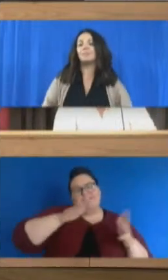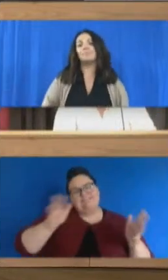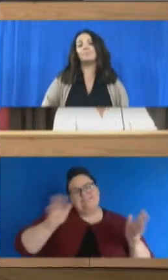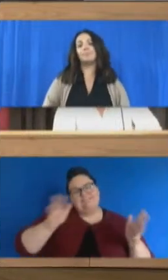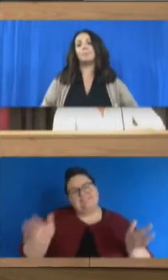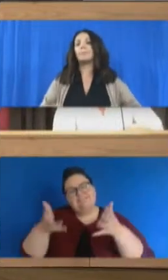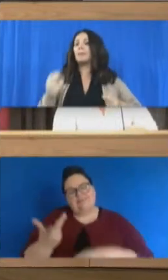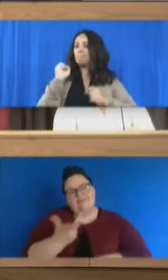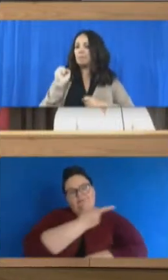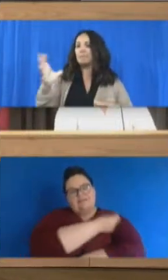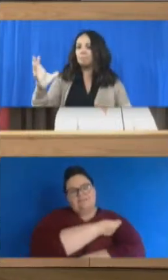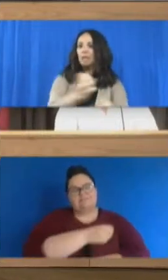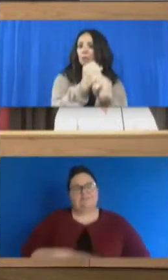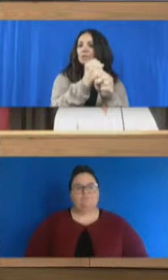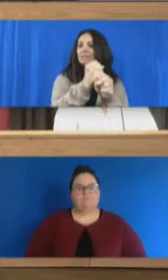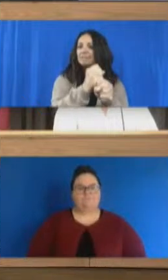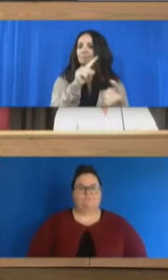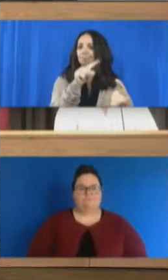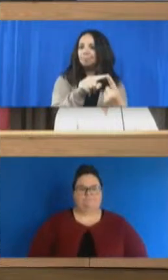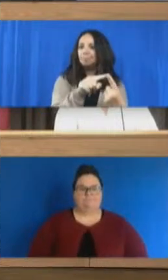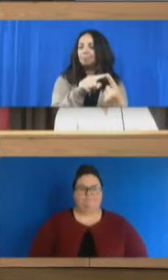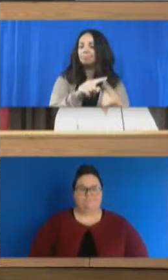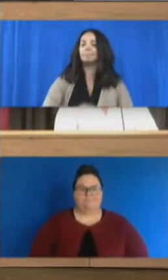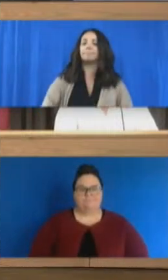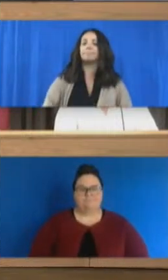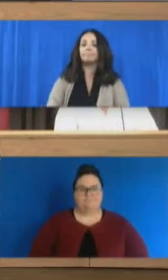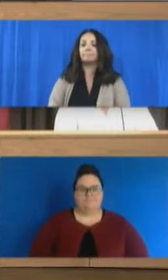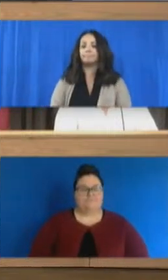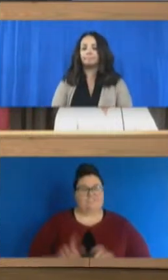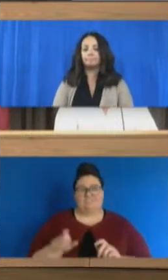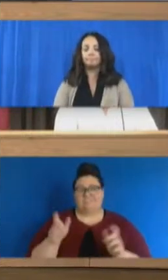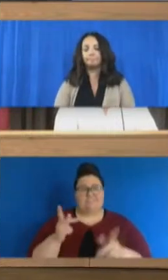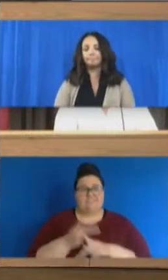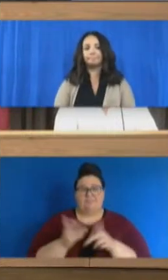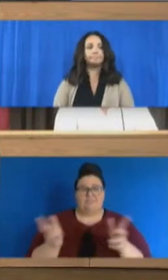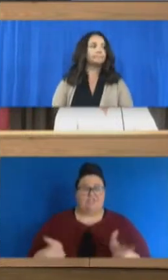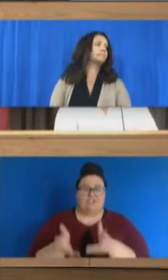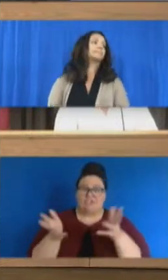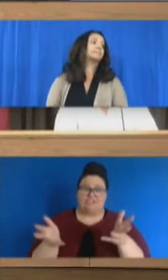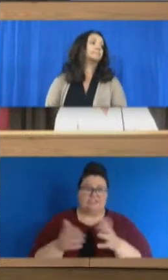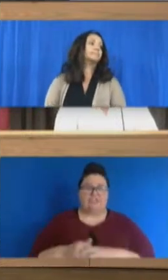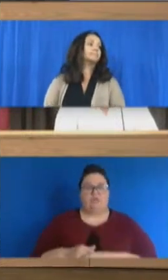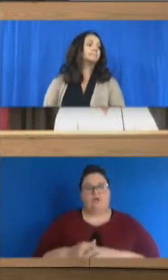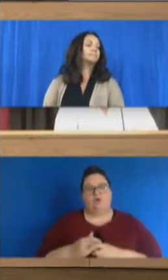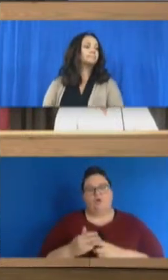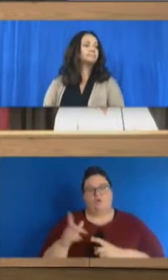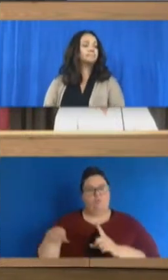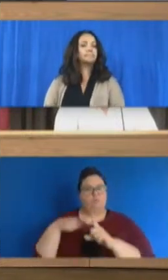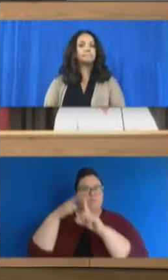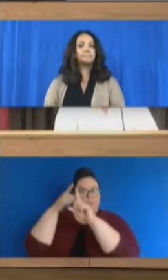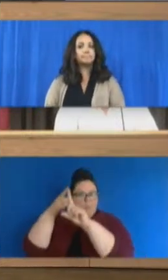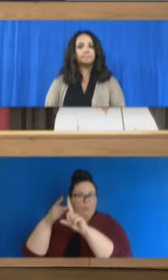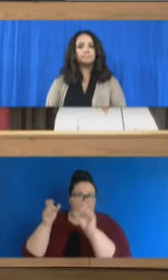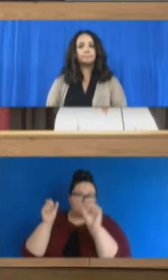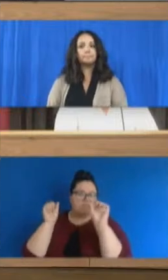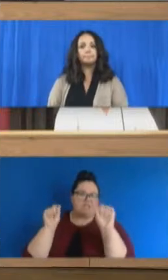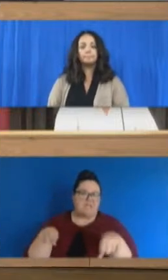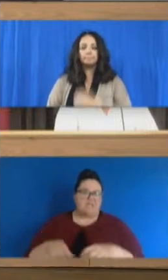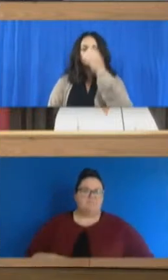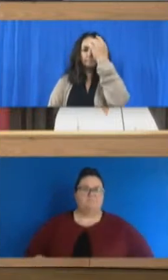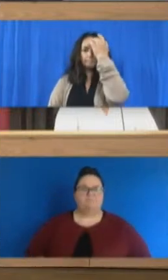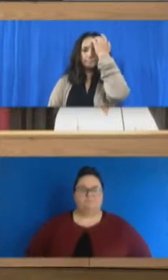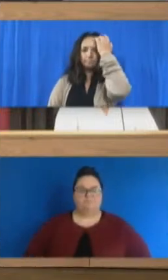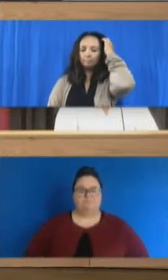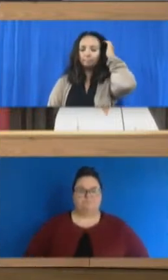encouragez-les. Il y a encore des gens que c'est pas quelque chose qu'ils ont pensé, c'est pas qu'ils sont hésitants, ils veulent